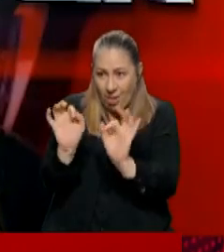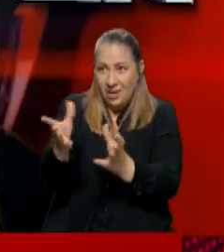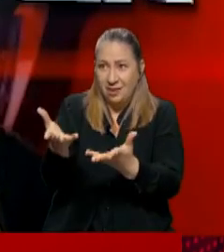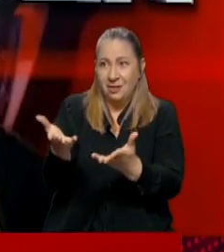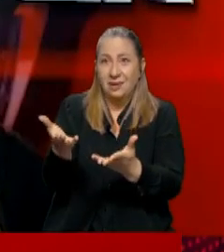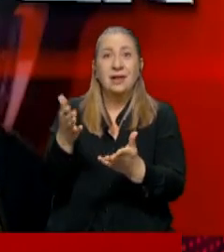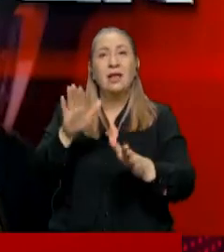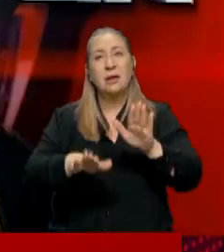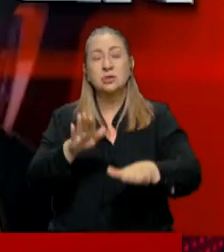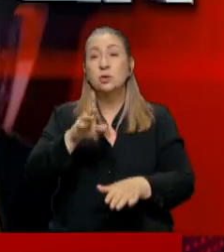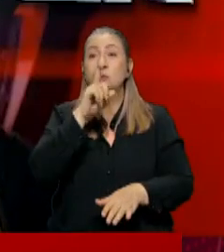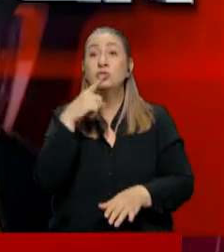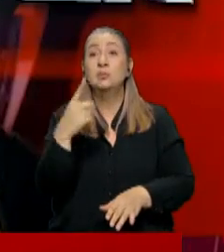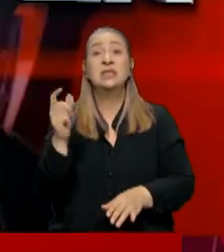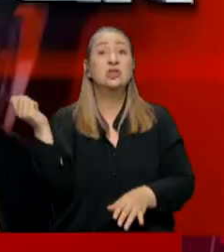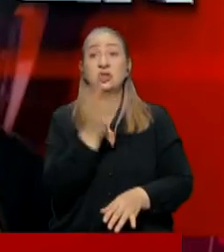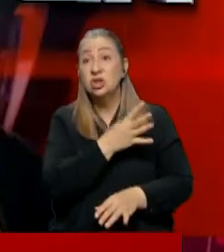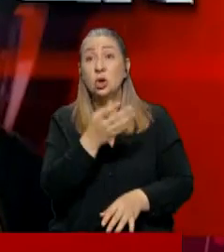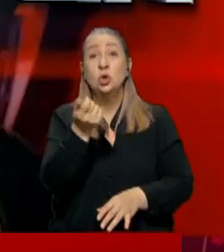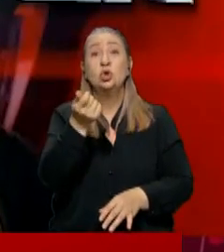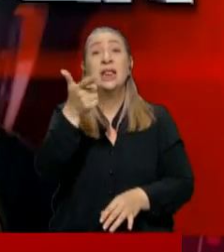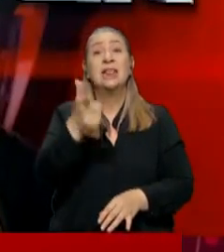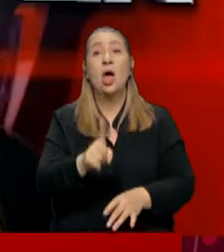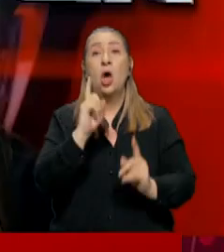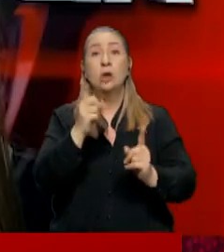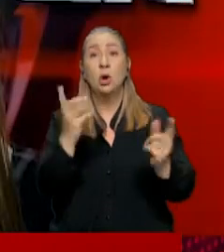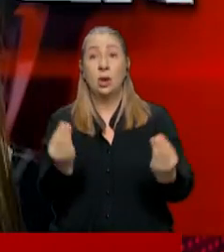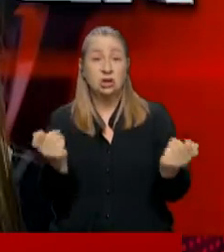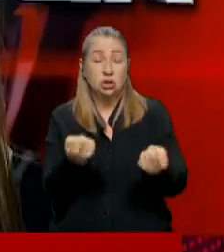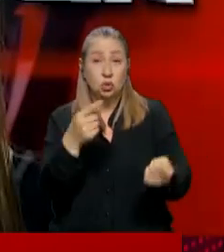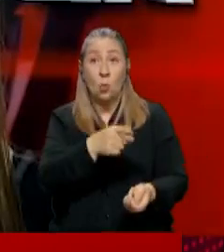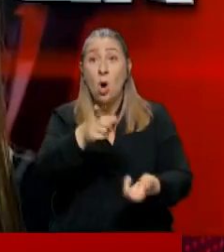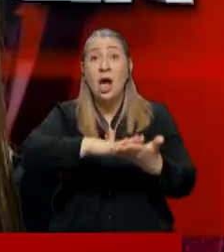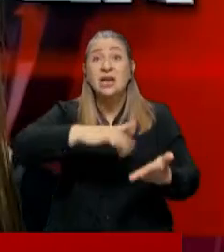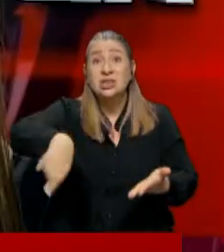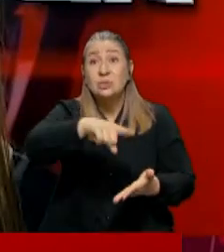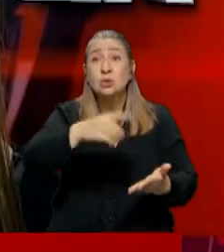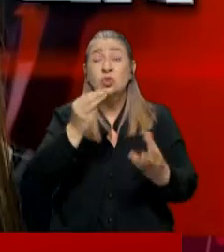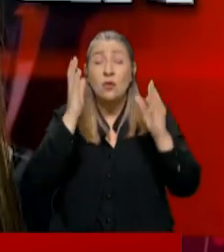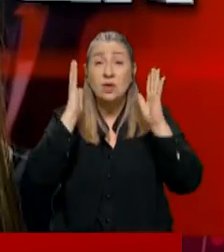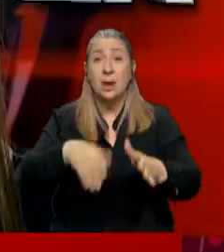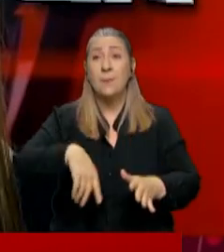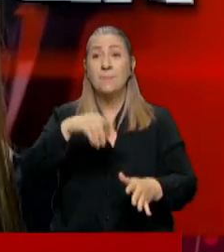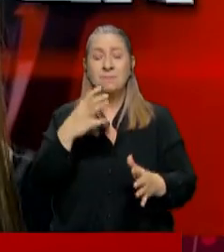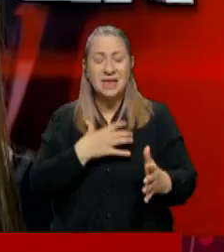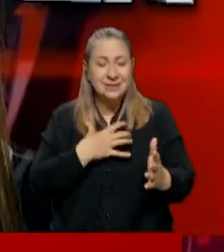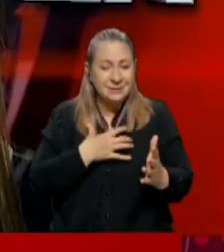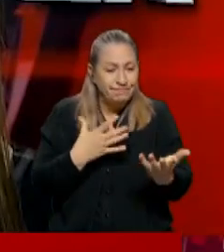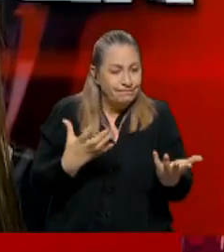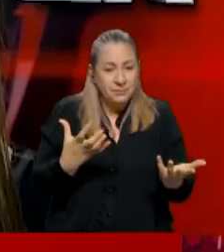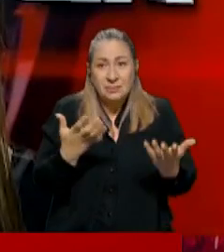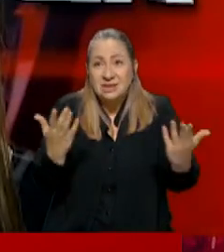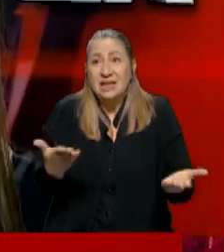arkadaşımızı yaklaşık 100 bin kişiyi ücretli öğretmen olarak çalıştı. Bu arkadaşlarımızın büyük bir çoğunluğu bugün itibariyle